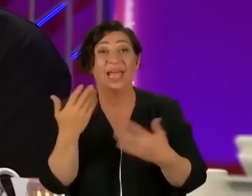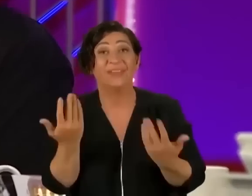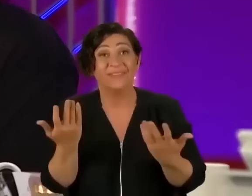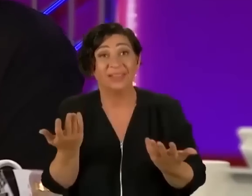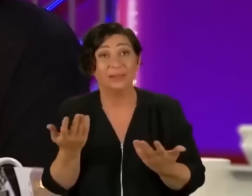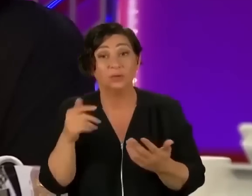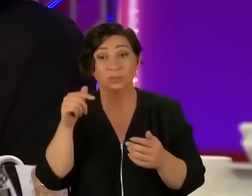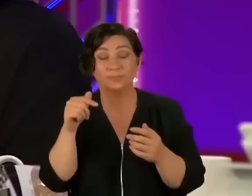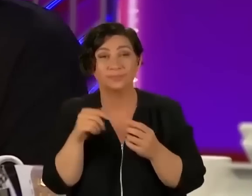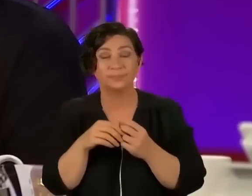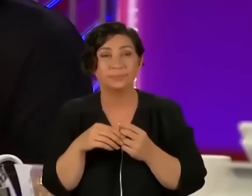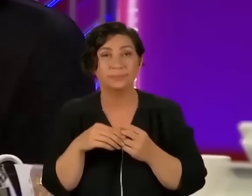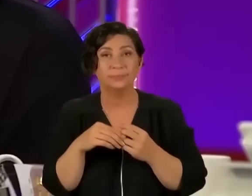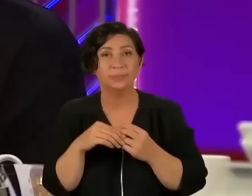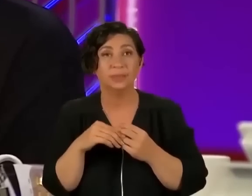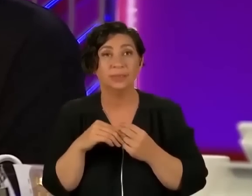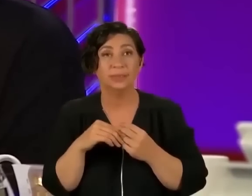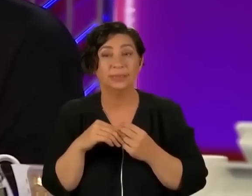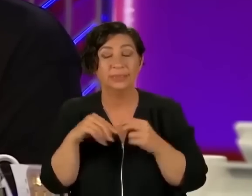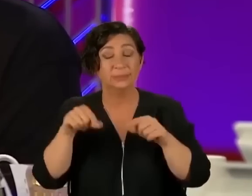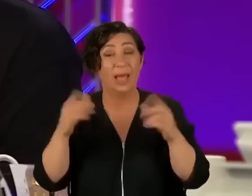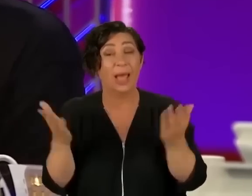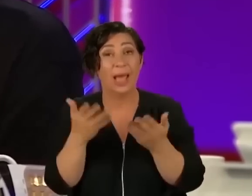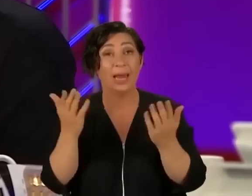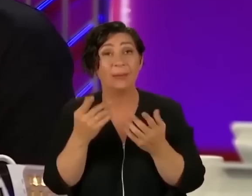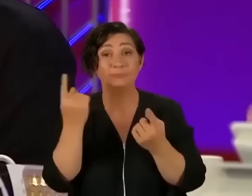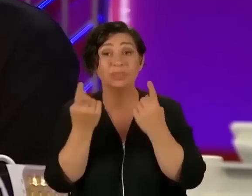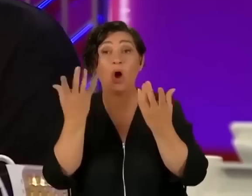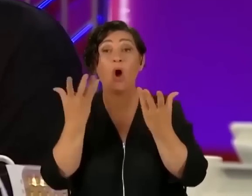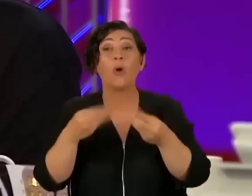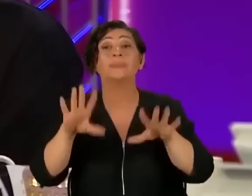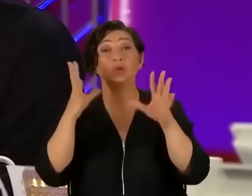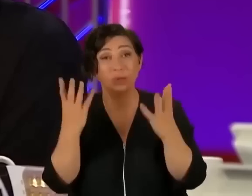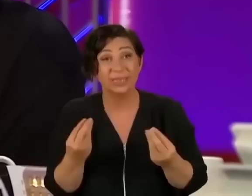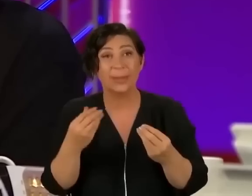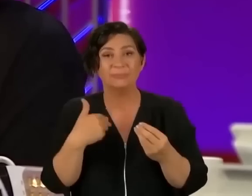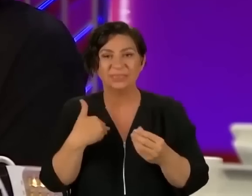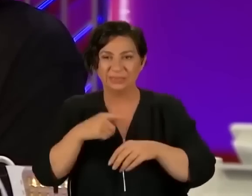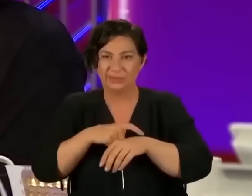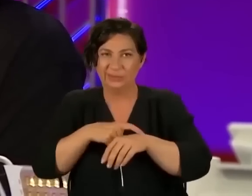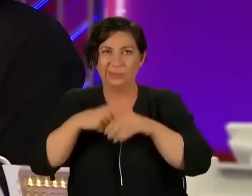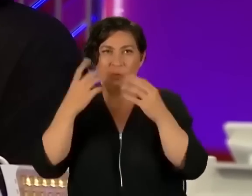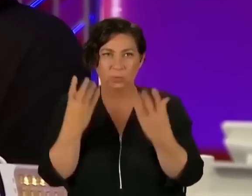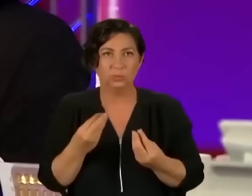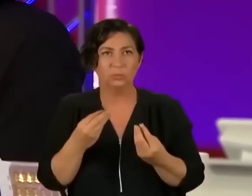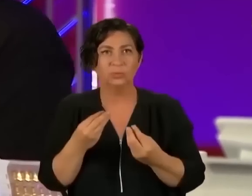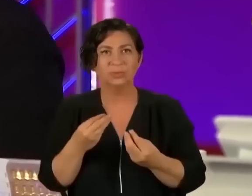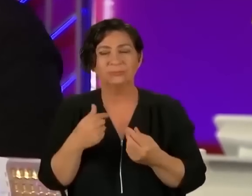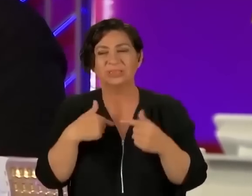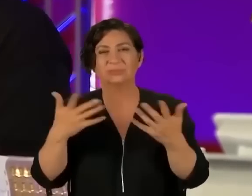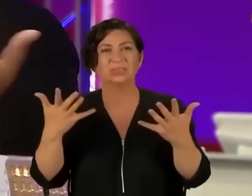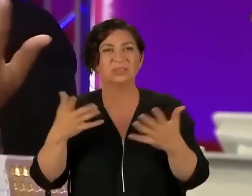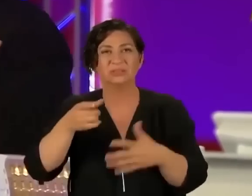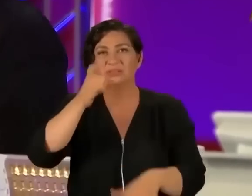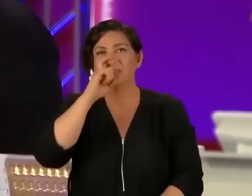evet. Daha mesela şu an hani şimdi hala bir şeyler olmamış olsaydı bir tık agresife bağlardım. Ya şu an şey diyordum yani.